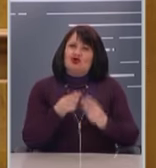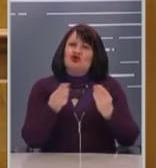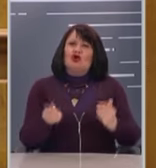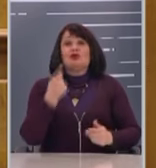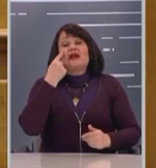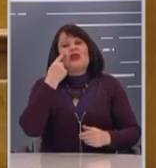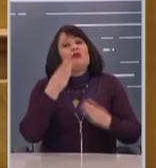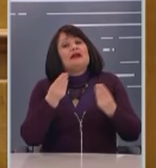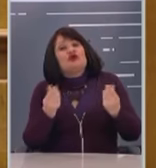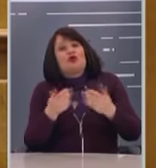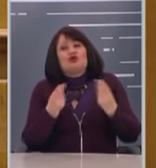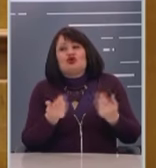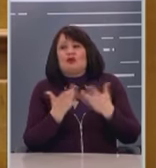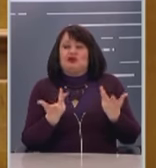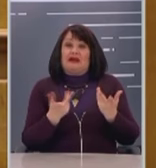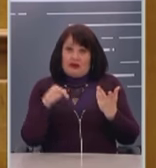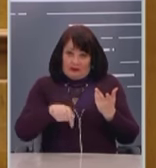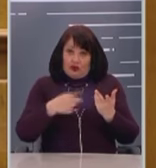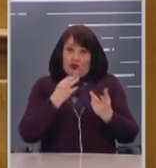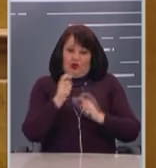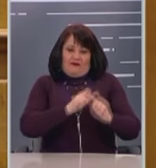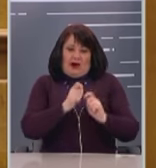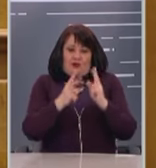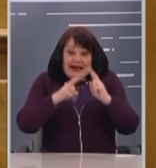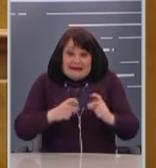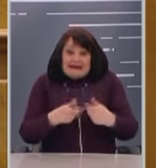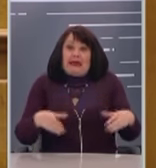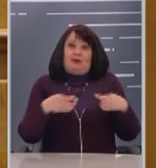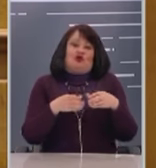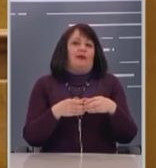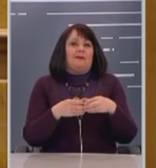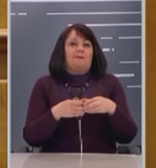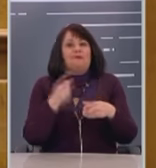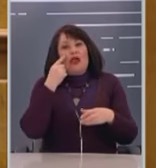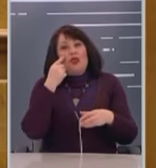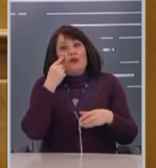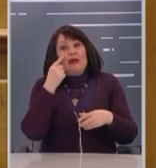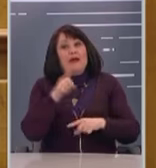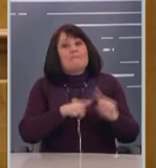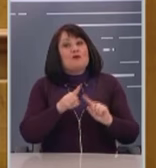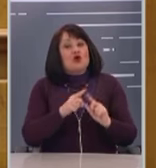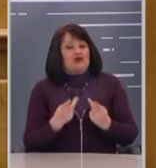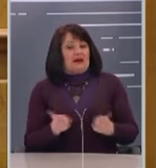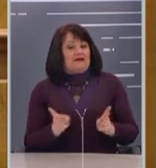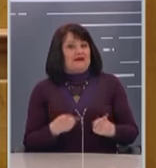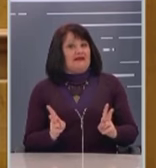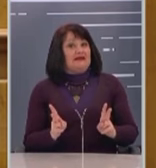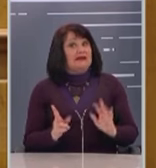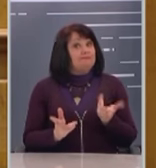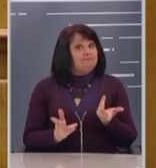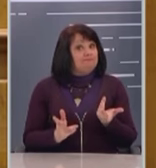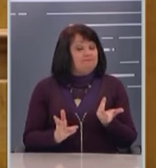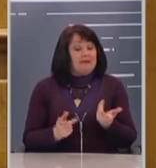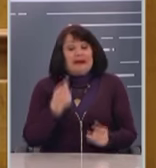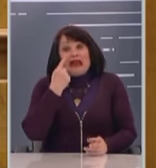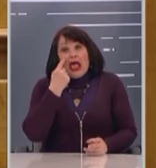ποιες ήταν, γι' αυτό άλλωστε συστήνεται εξεταστική, και θα βρούμε και με ποιανού την ανοχή εφαρμόστηκαν,